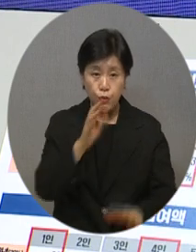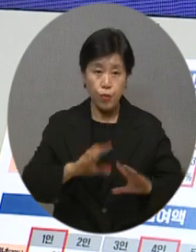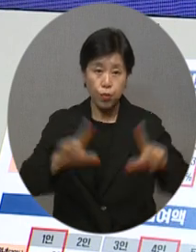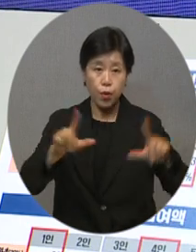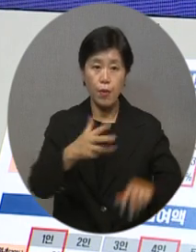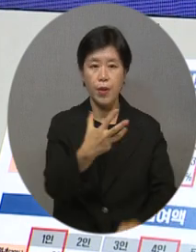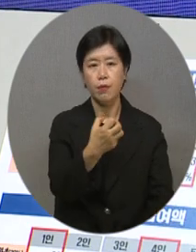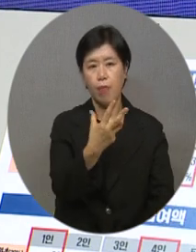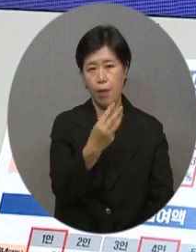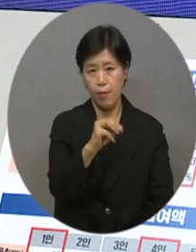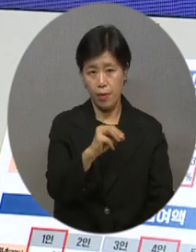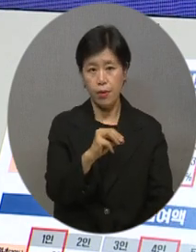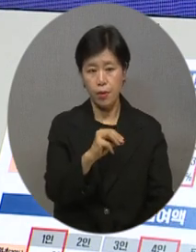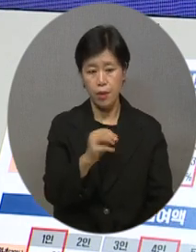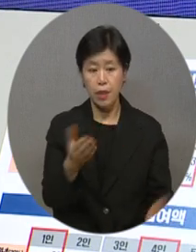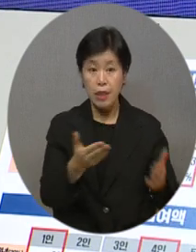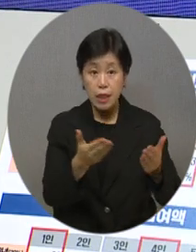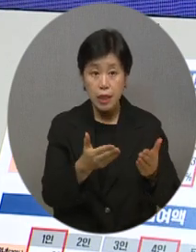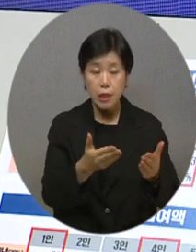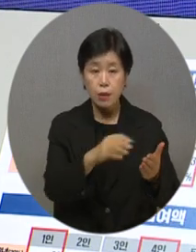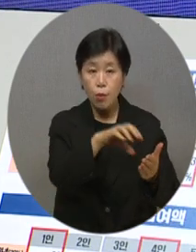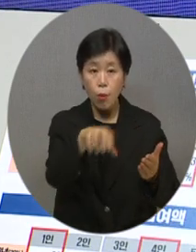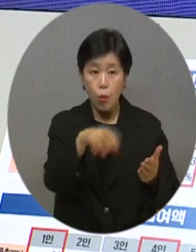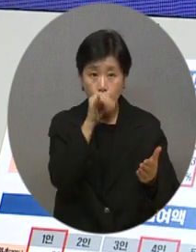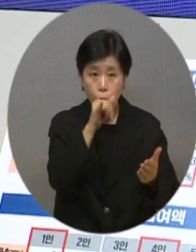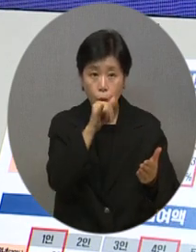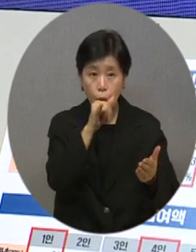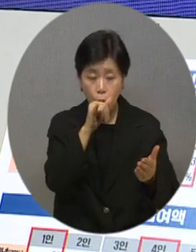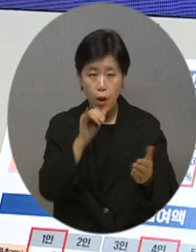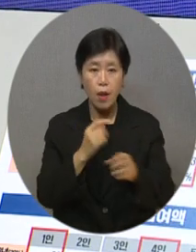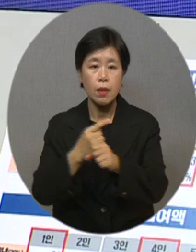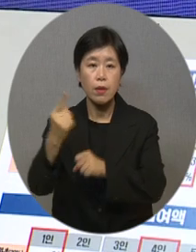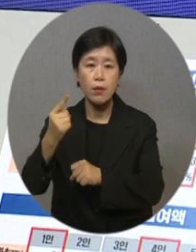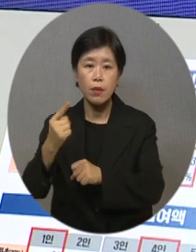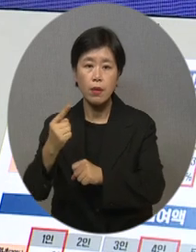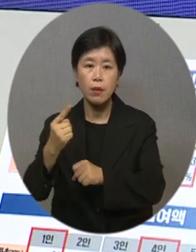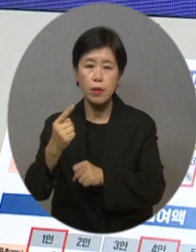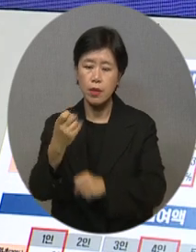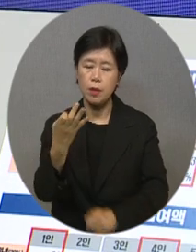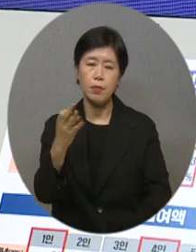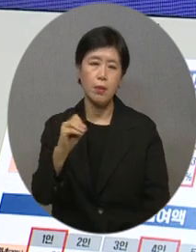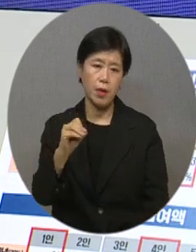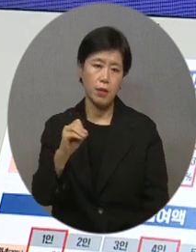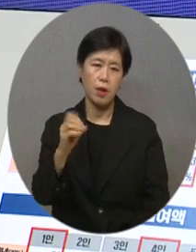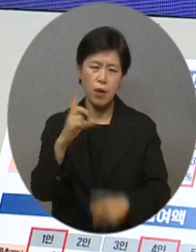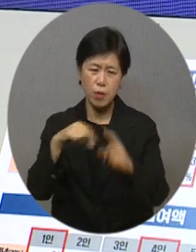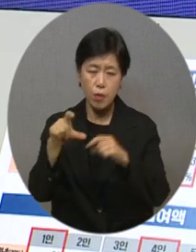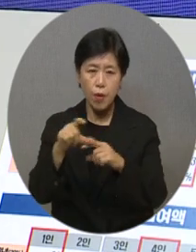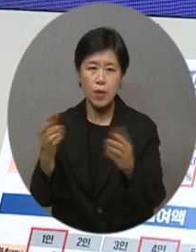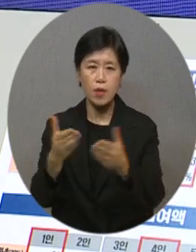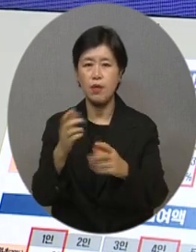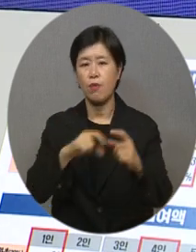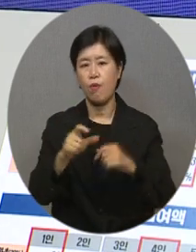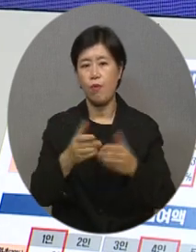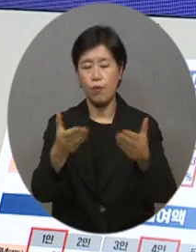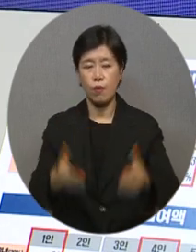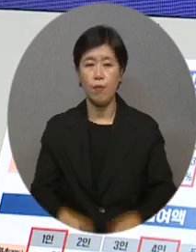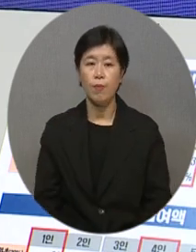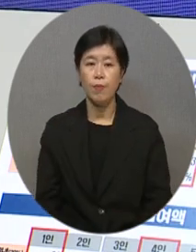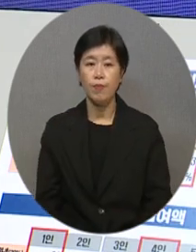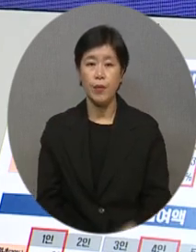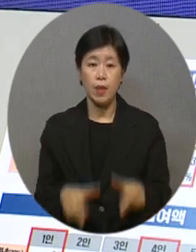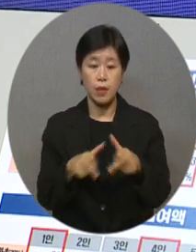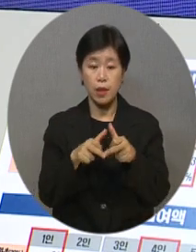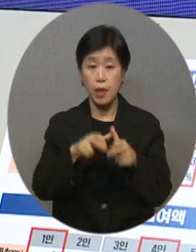하고 있는데 내년에는 103만 개입니다. 그렇기 때문에 14만 7천 개의 일자리 늘어나게 되어 있고요. 우리 장애인 예산